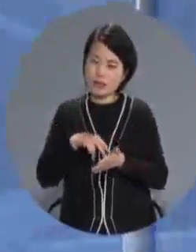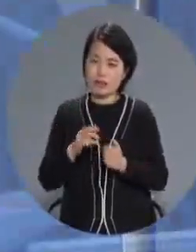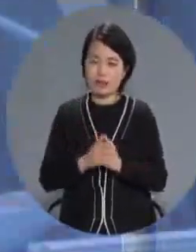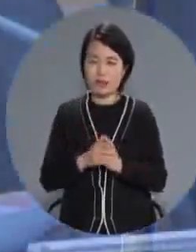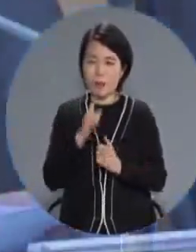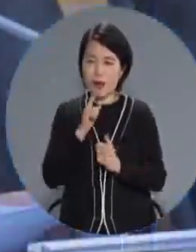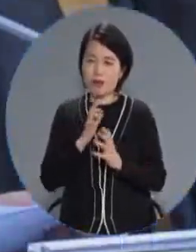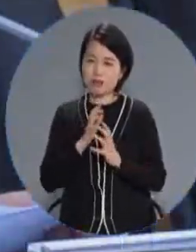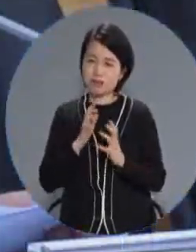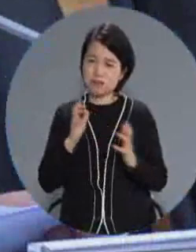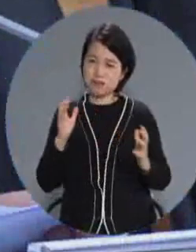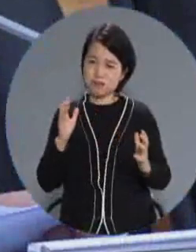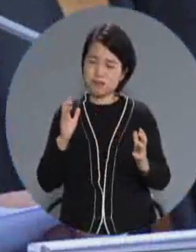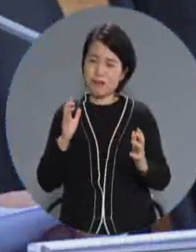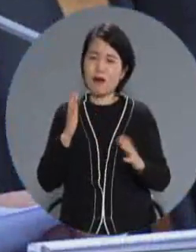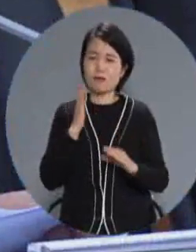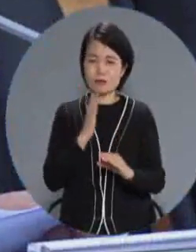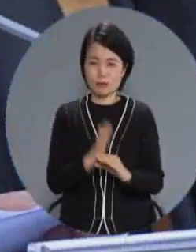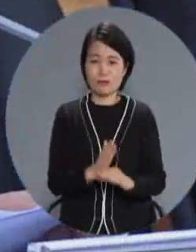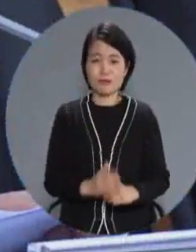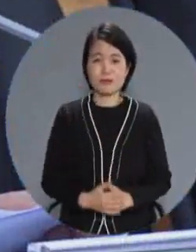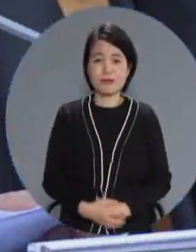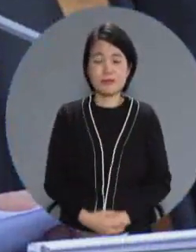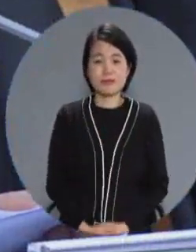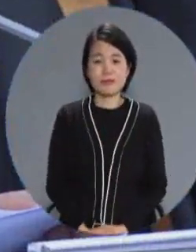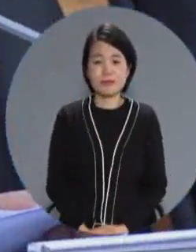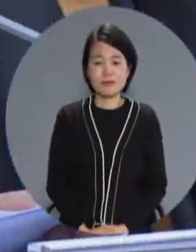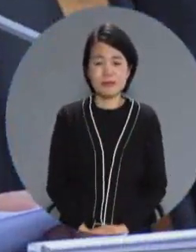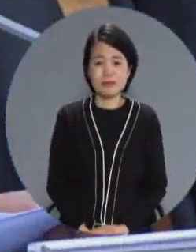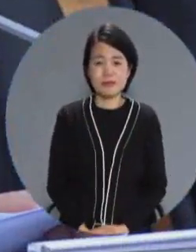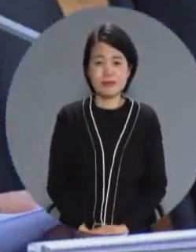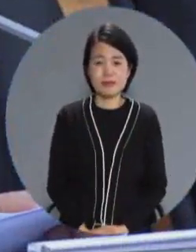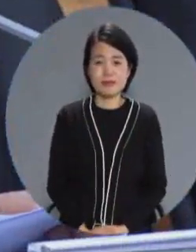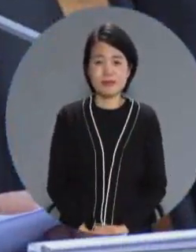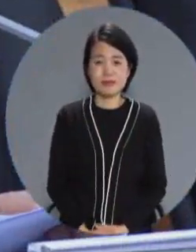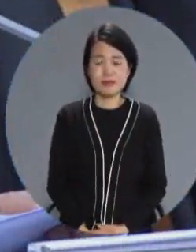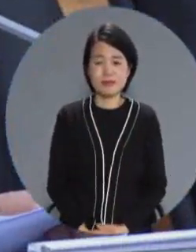뒷말들이 확산하고 있습니다. MBC 뉴스 김주희입니다.